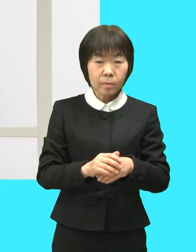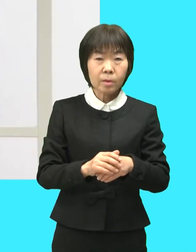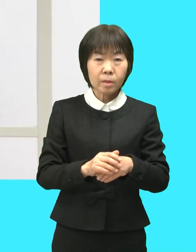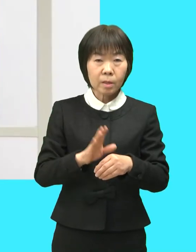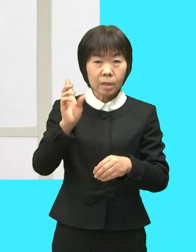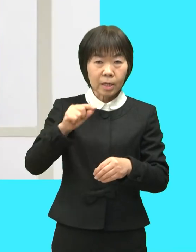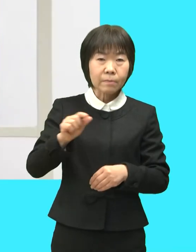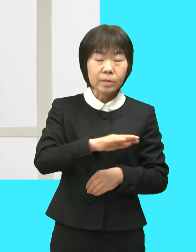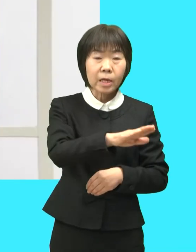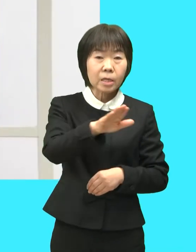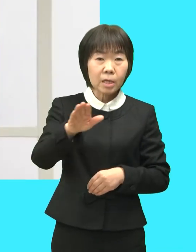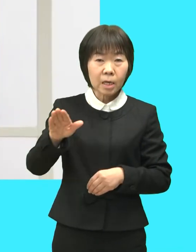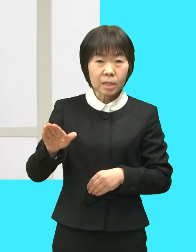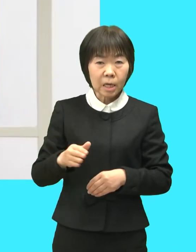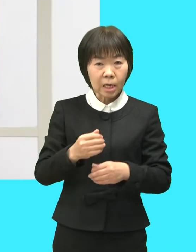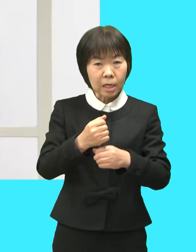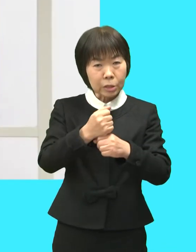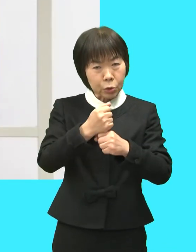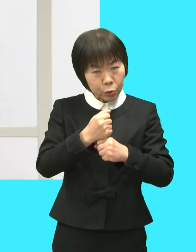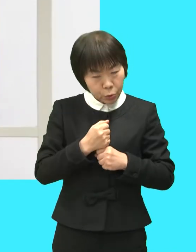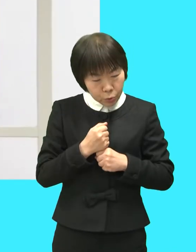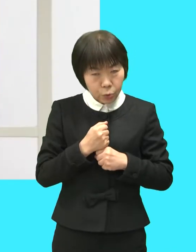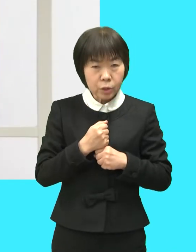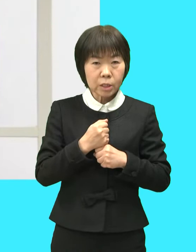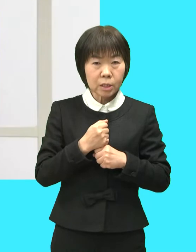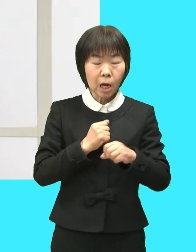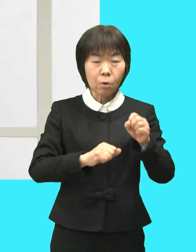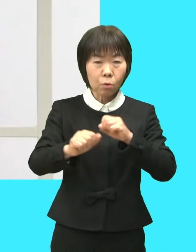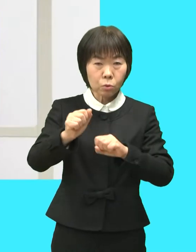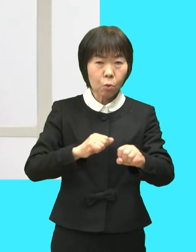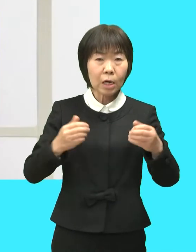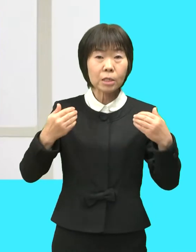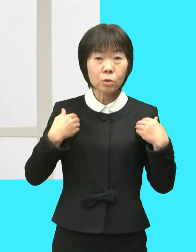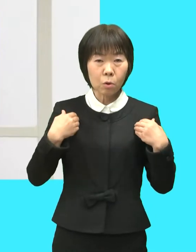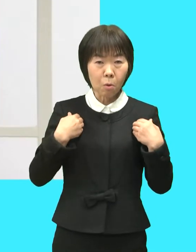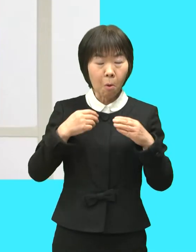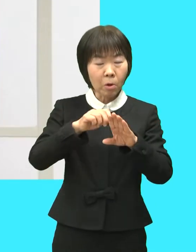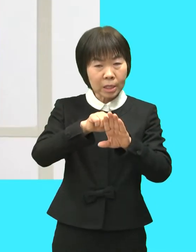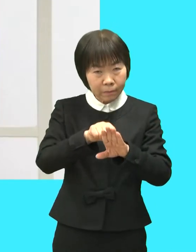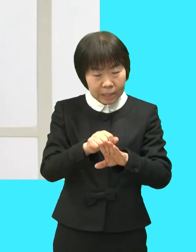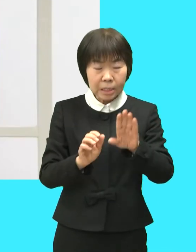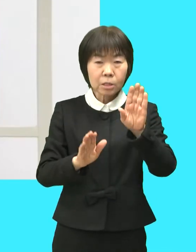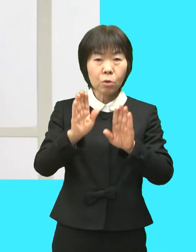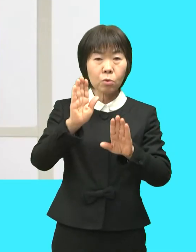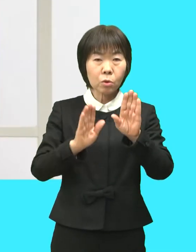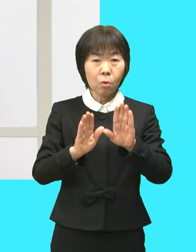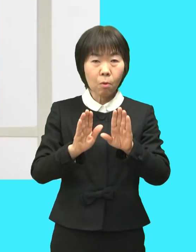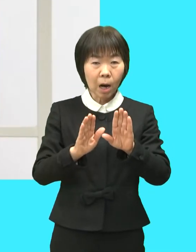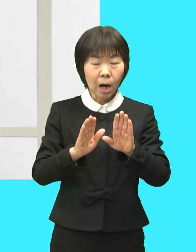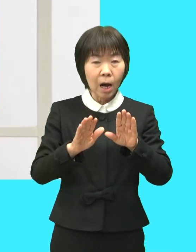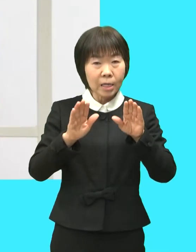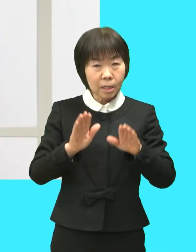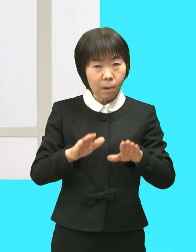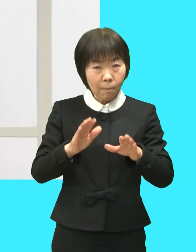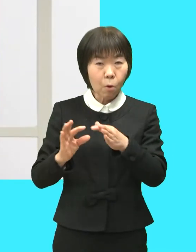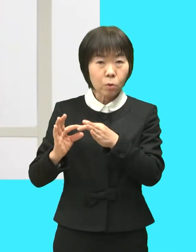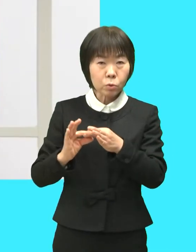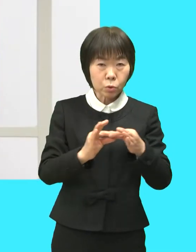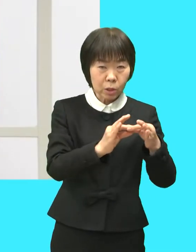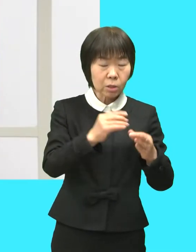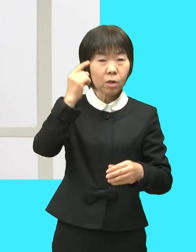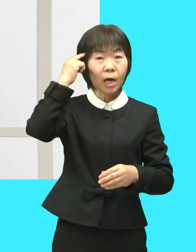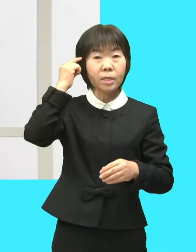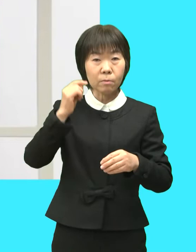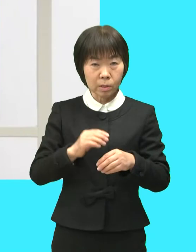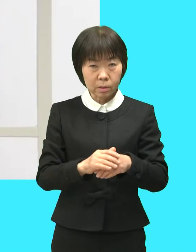県全体で慎重な行動をしていかなければいけない厳しい状況が今なお続いていると考え